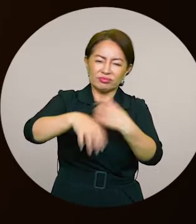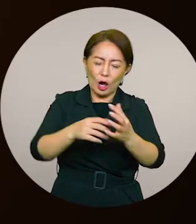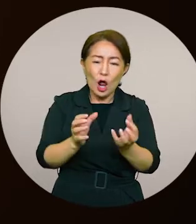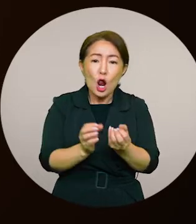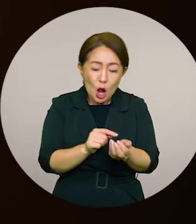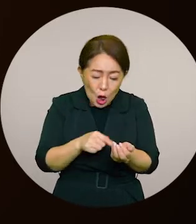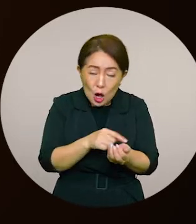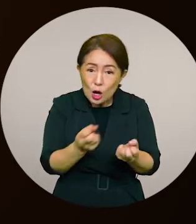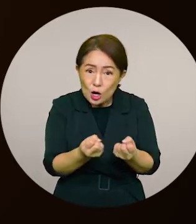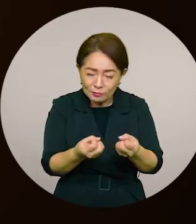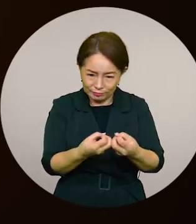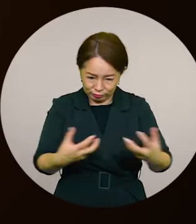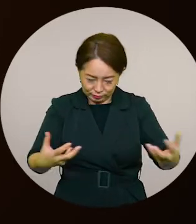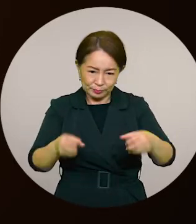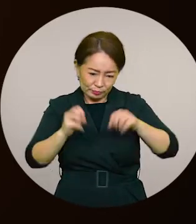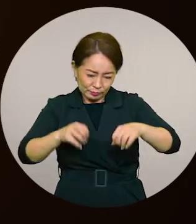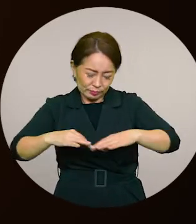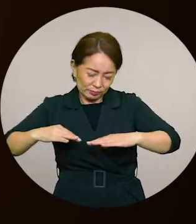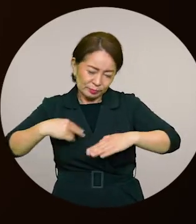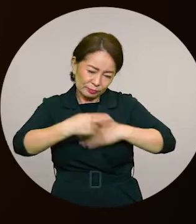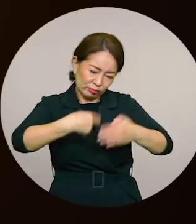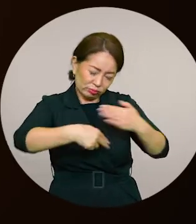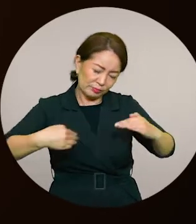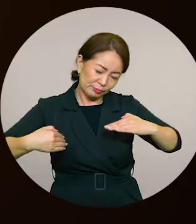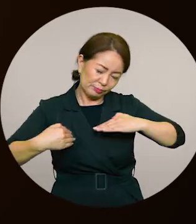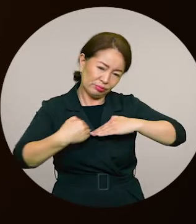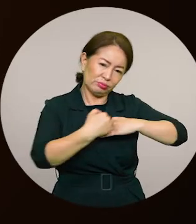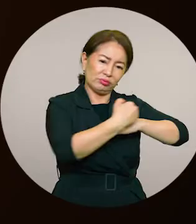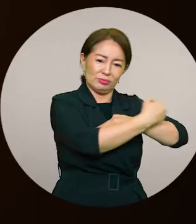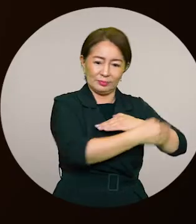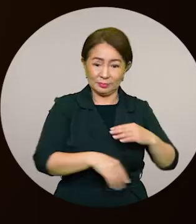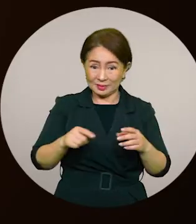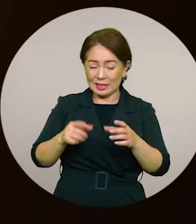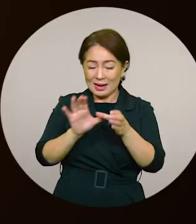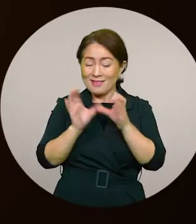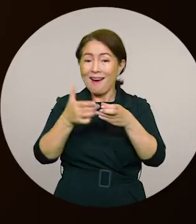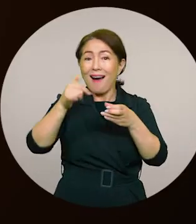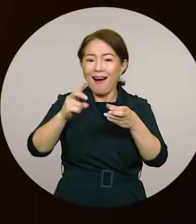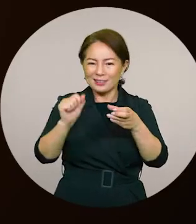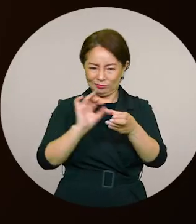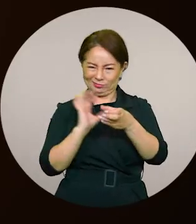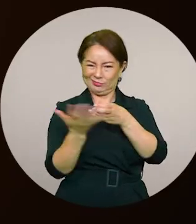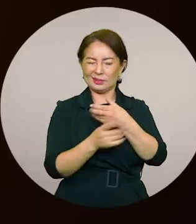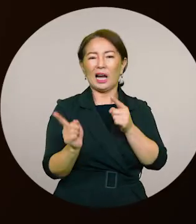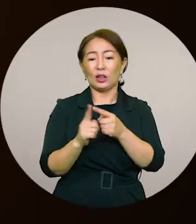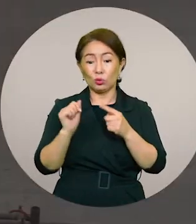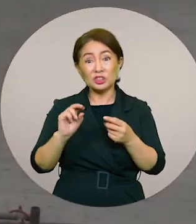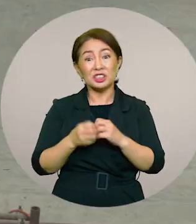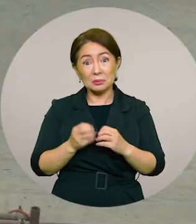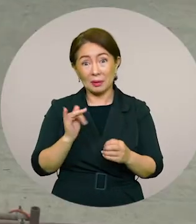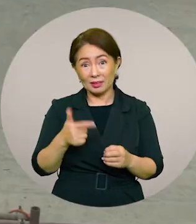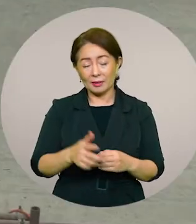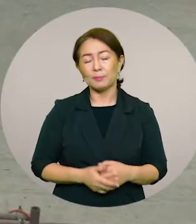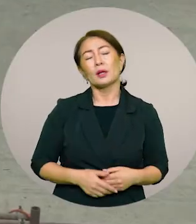хэмжээтэй болгоод доош туусан дамжуурав руу унгана. Бутлуурыг сайжруулсан гангаар хийн их биеийг гадуур нь хуйгалжээ.